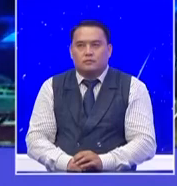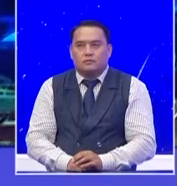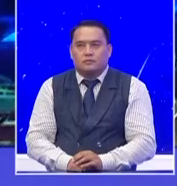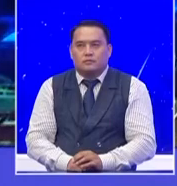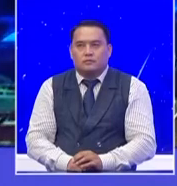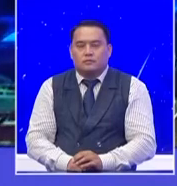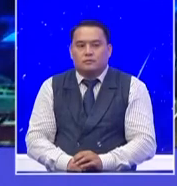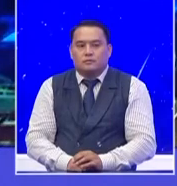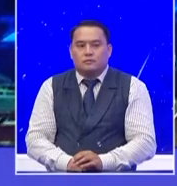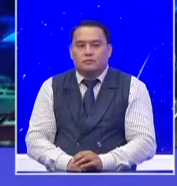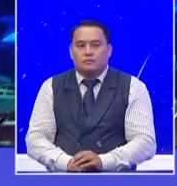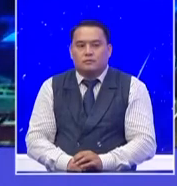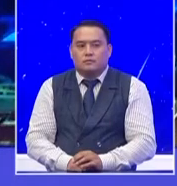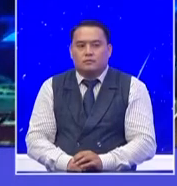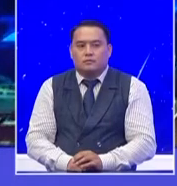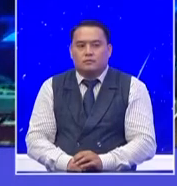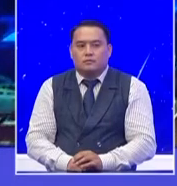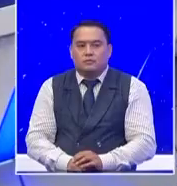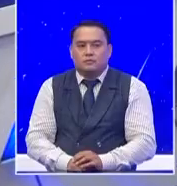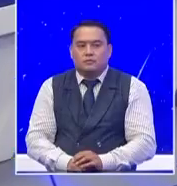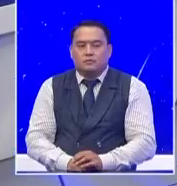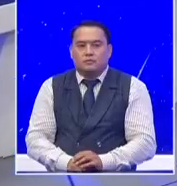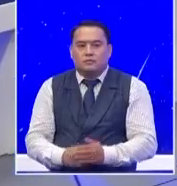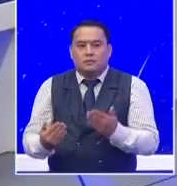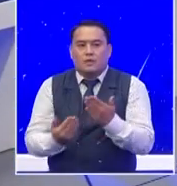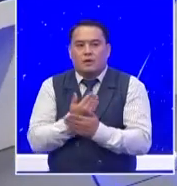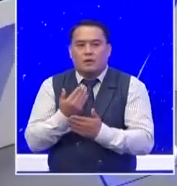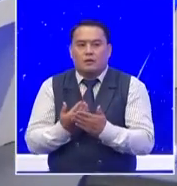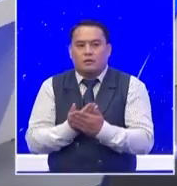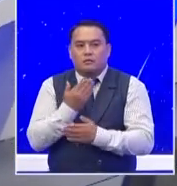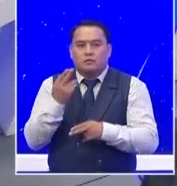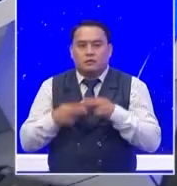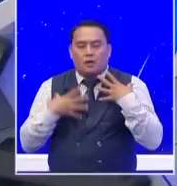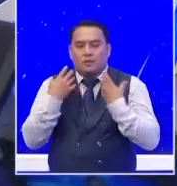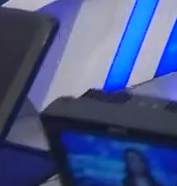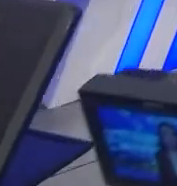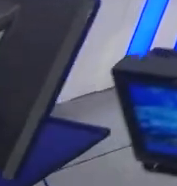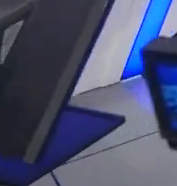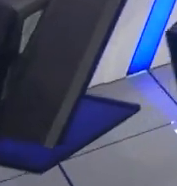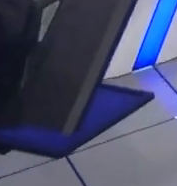Это была вся информационная картина на сегодня. А я с вами прощаюсь. Встретимся завтра.